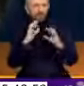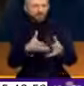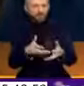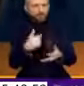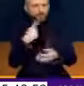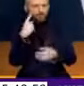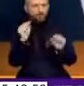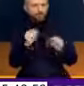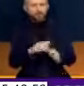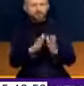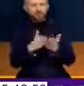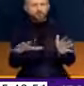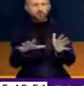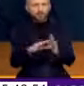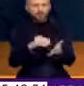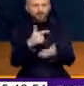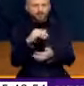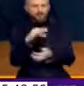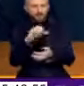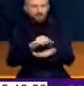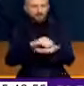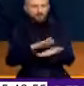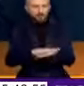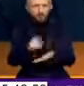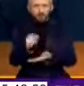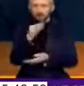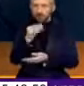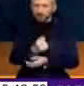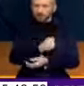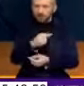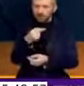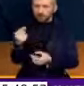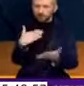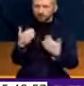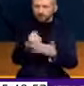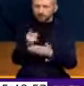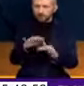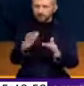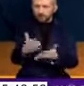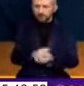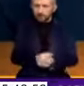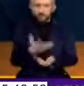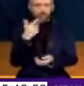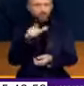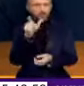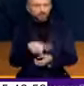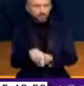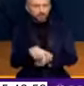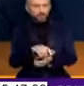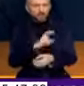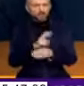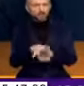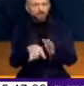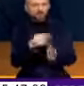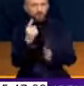Я думаю, можна в Книгу рекордів Гіннеса заносити. Коли, ви сказали, на жаль, ви негативно ставитеся до цієї історії. Ну, і коли людина йде на